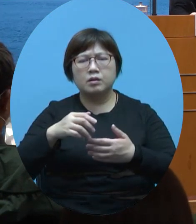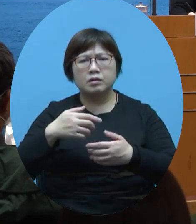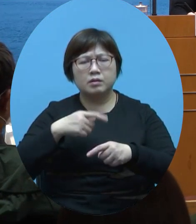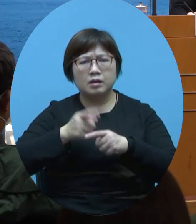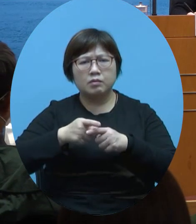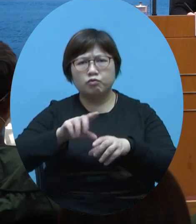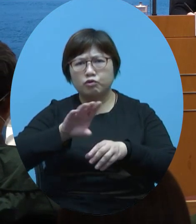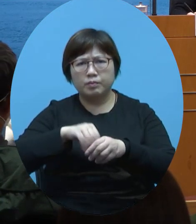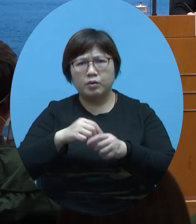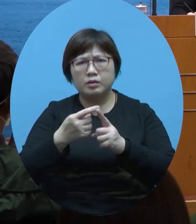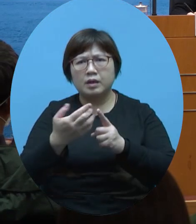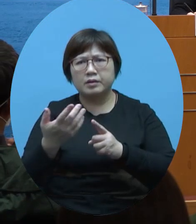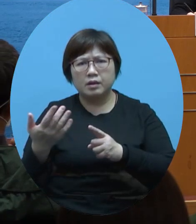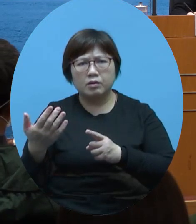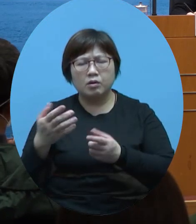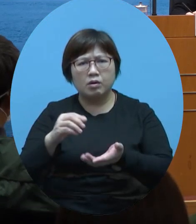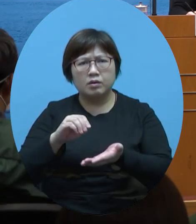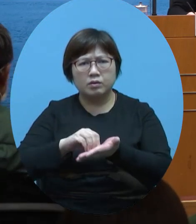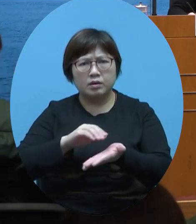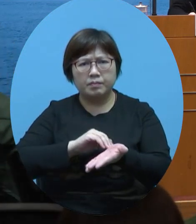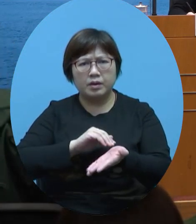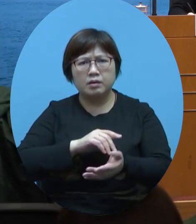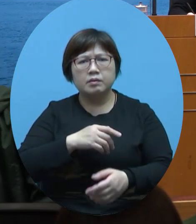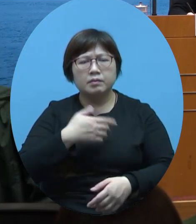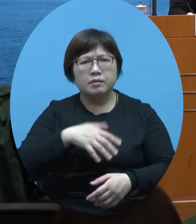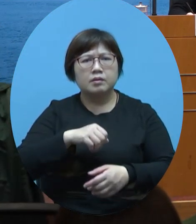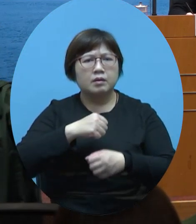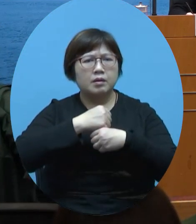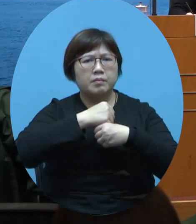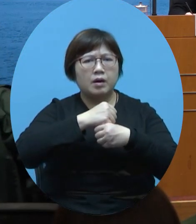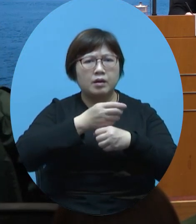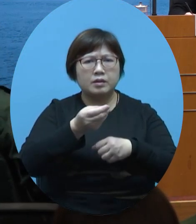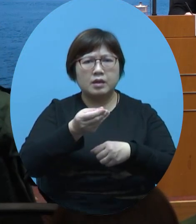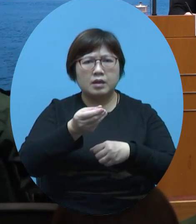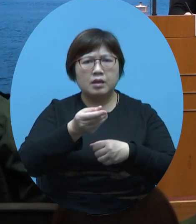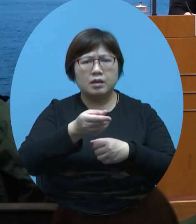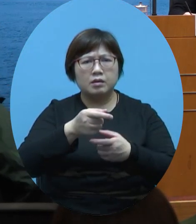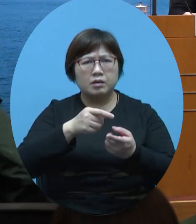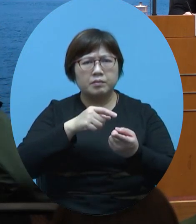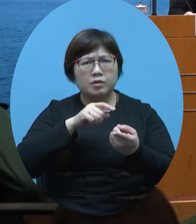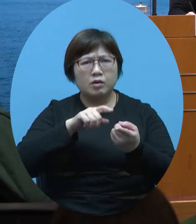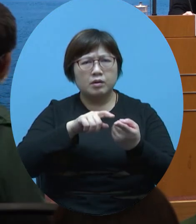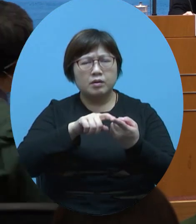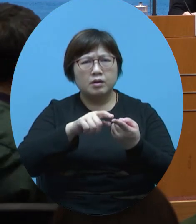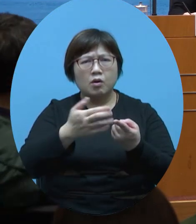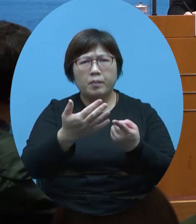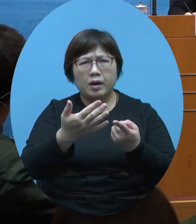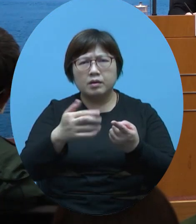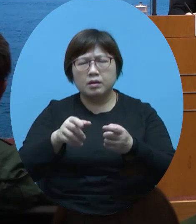診？同埋最後想問下馬沙嗰幾位涉及員工，其實係邊個 number 對邊個鋪頭咧？唔該。